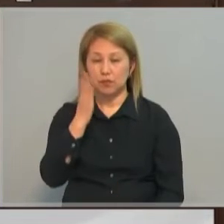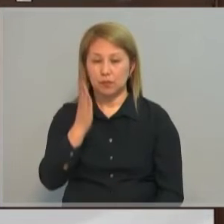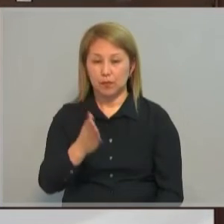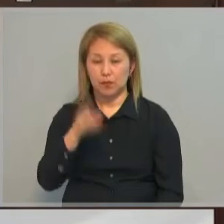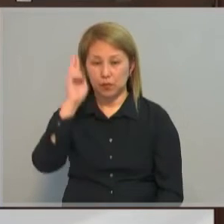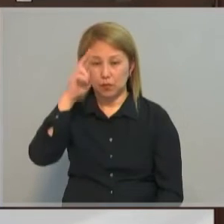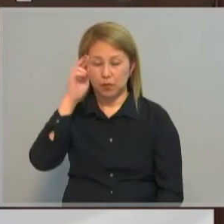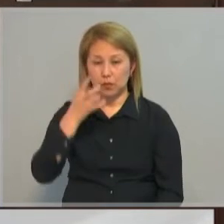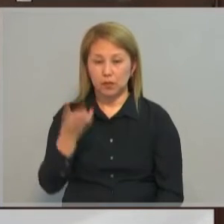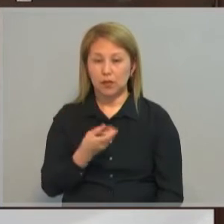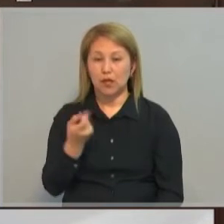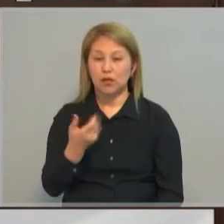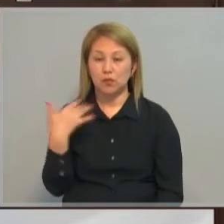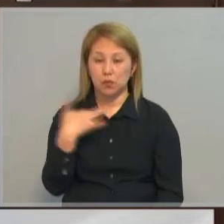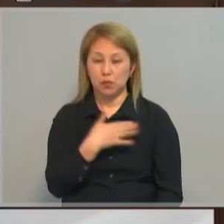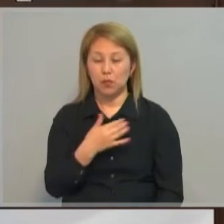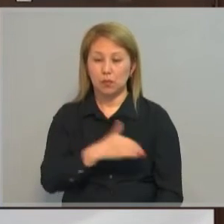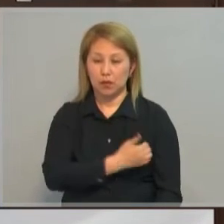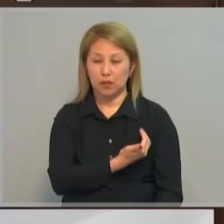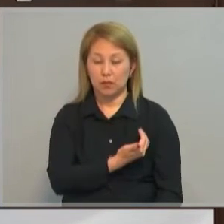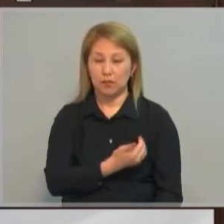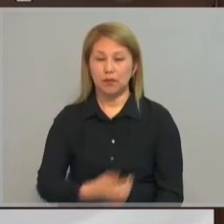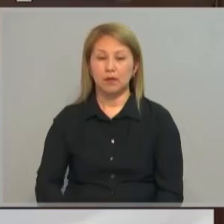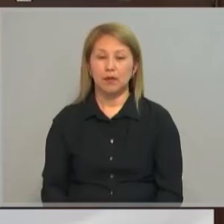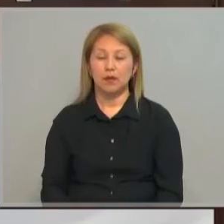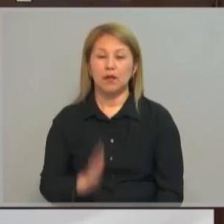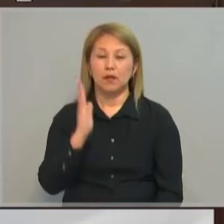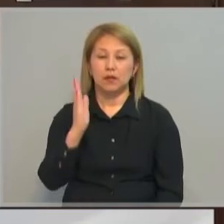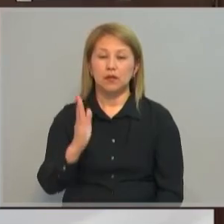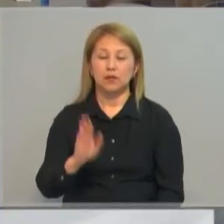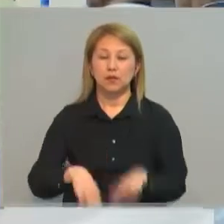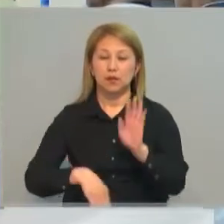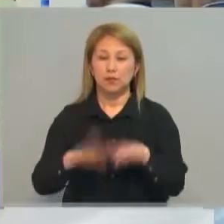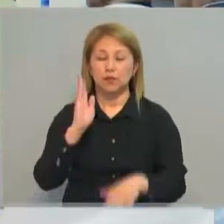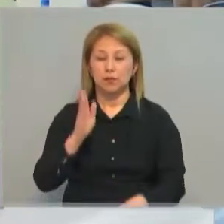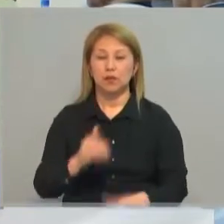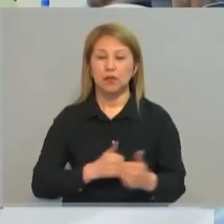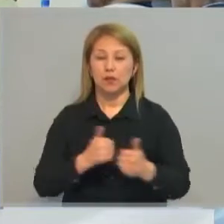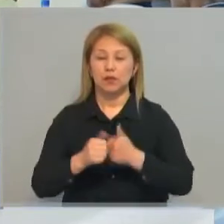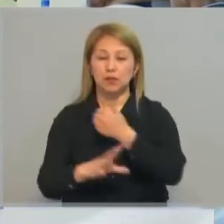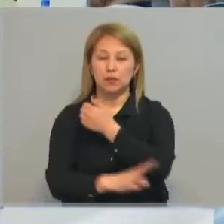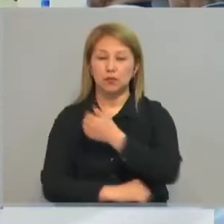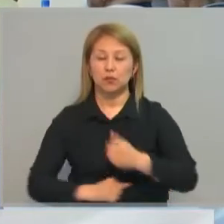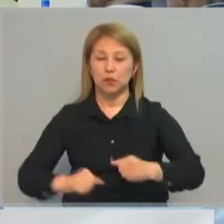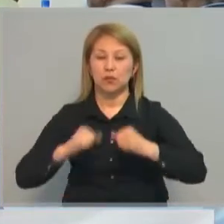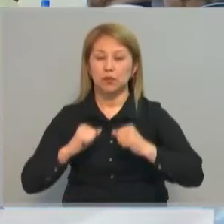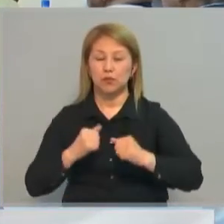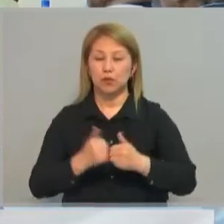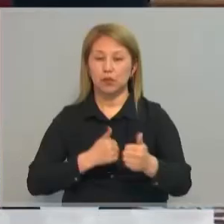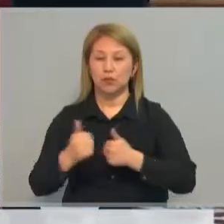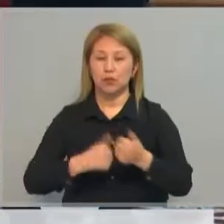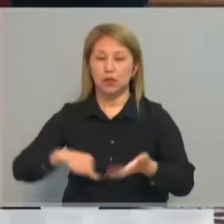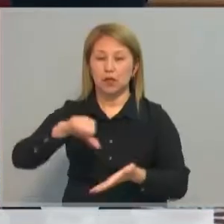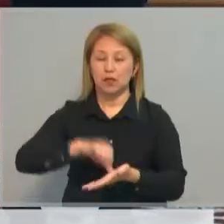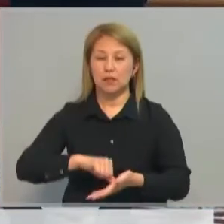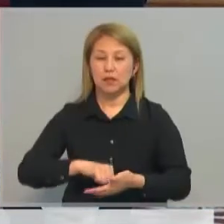бірақ сонда да аздау, көп келсе келешегі мол болады. Жарыс соңында осы спорттық турнирге қатысып